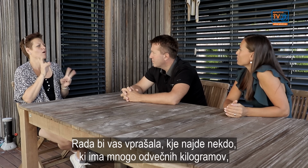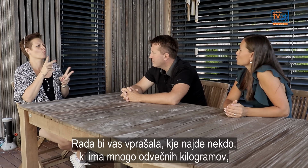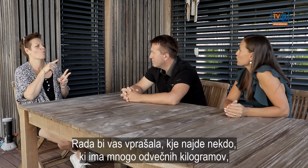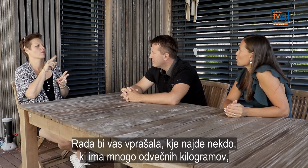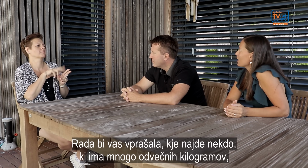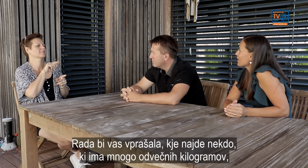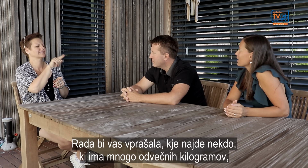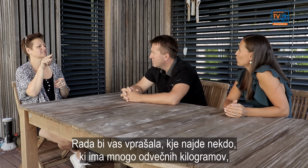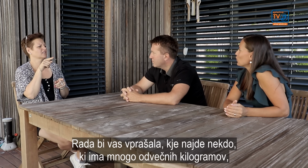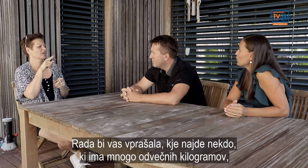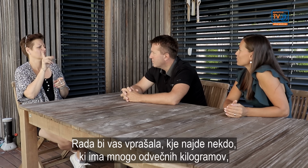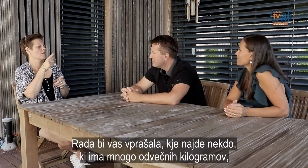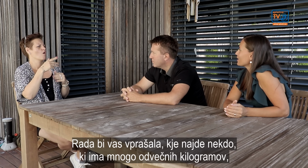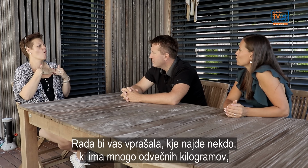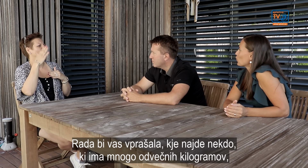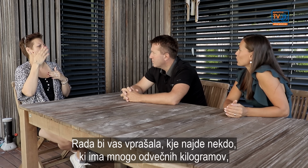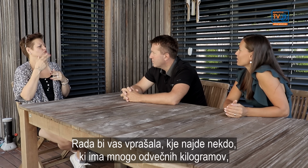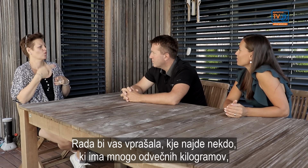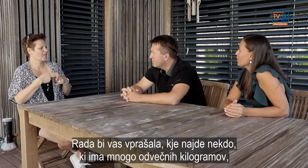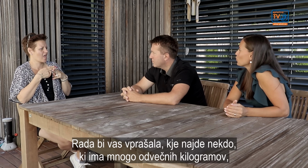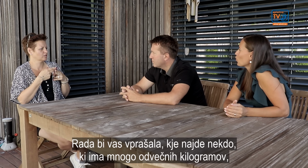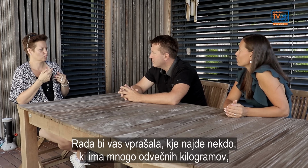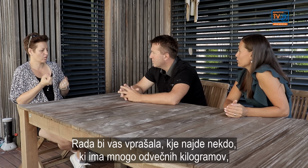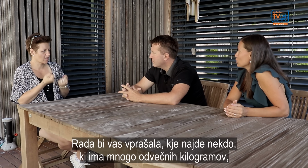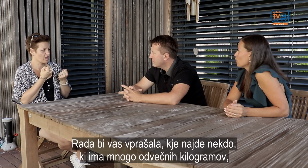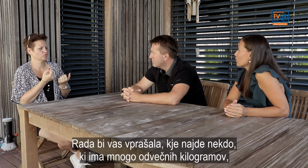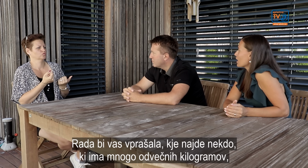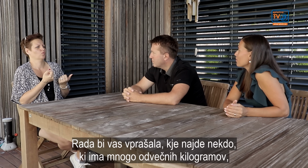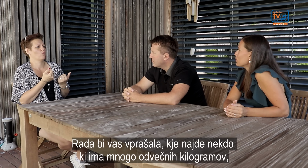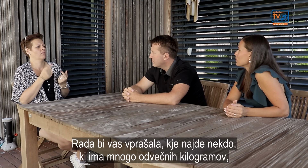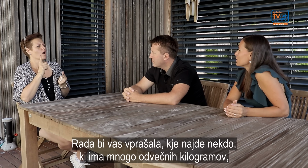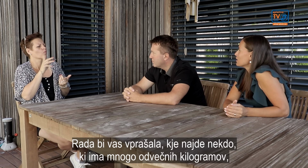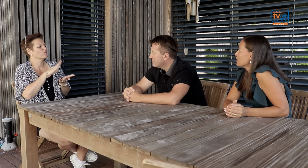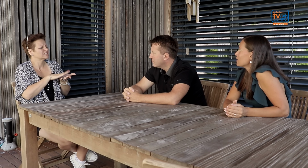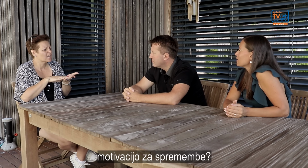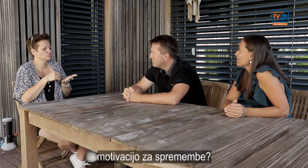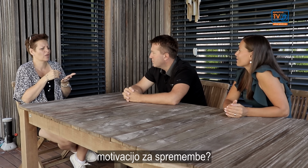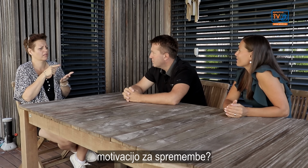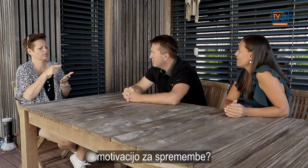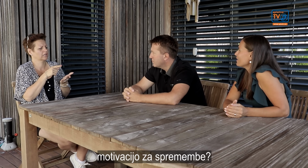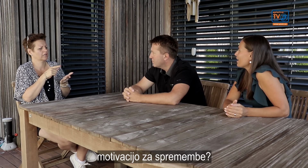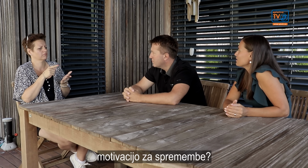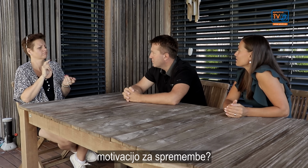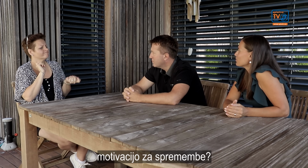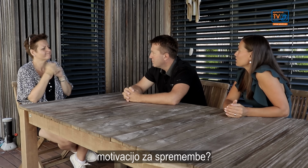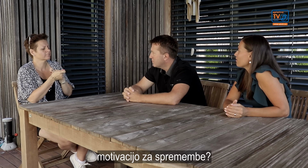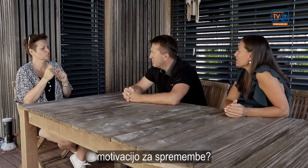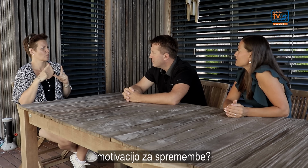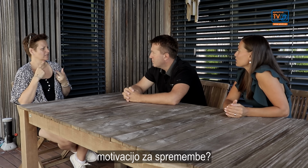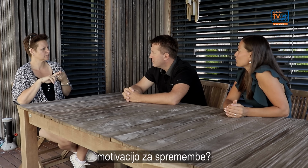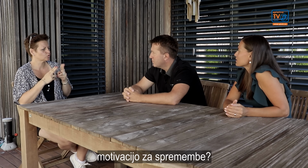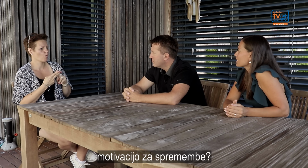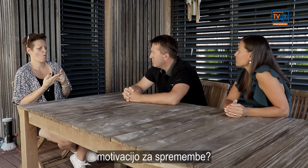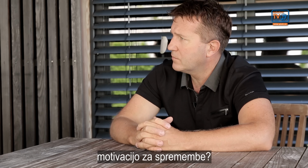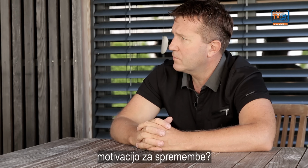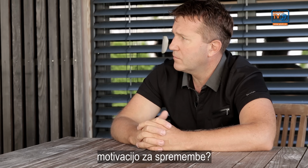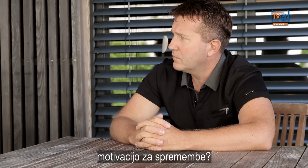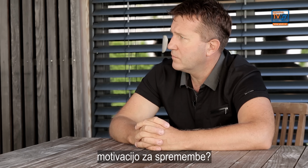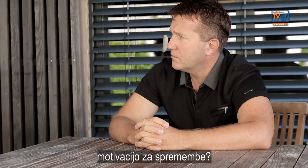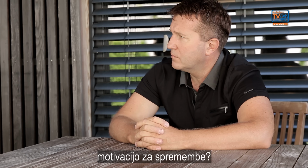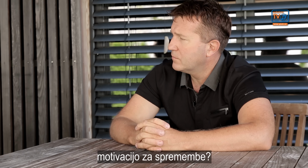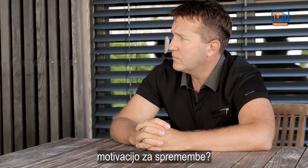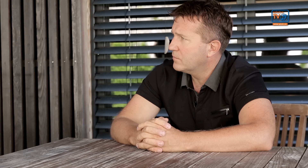Rada bi vas vprašala, kako nekdo, ki ima mnogo večnih kilogramov, ki najde motivacijo za